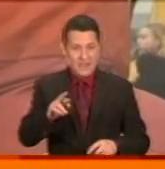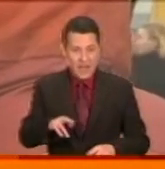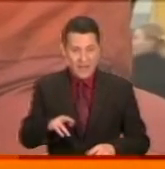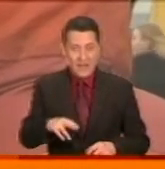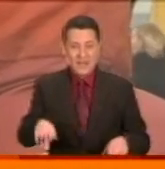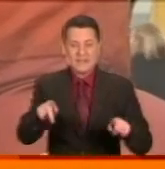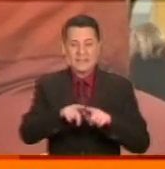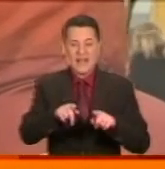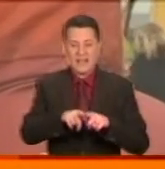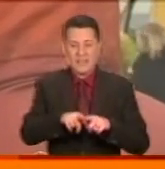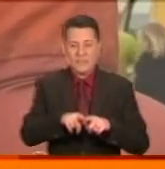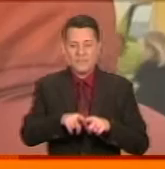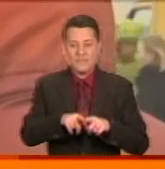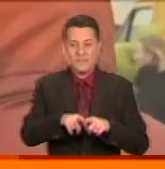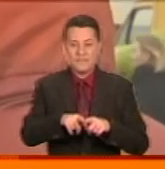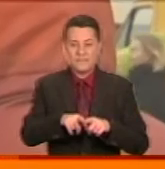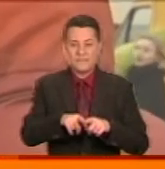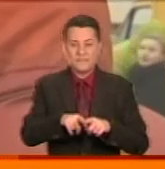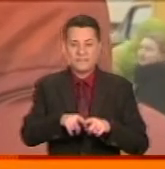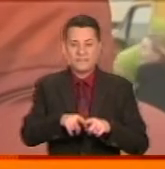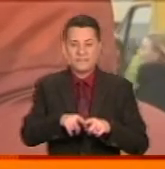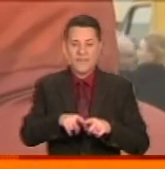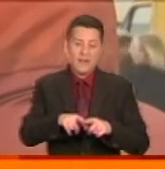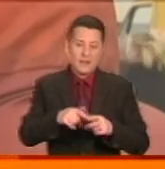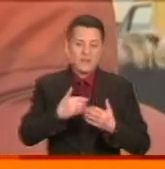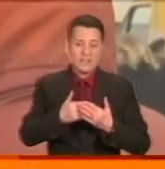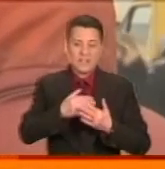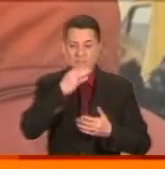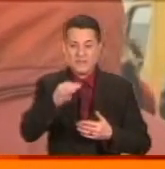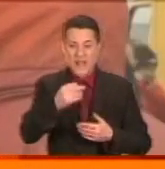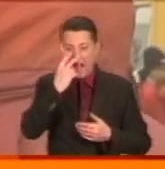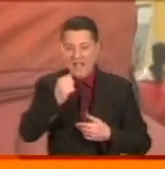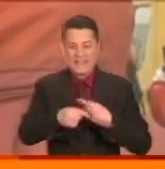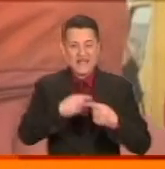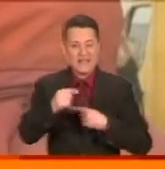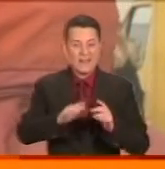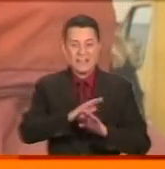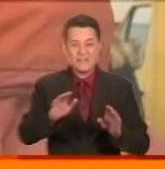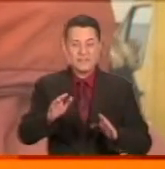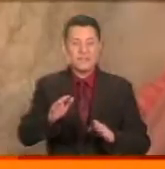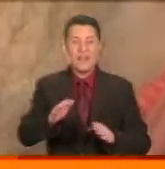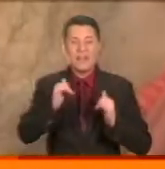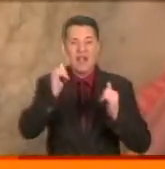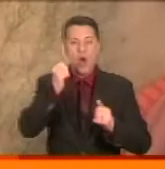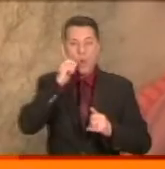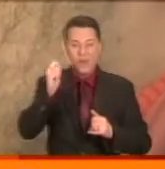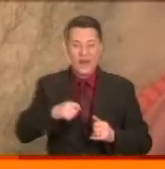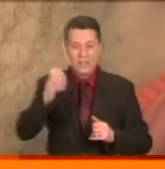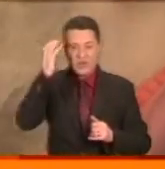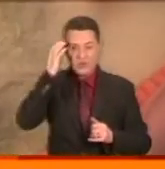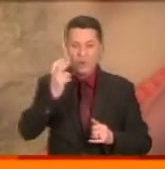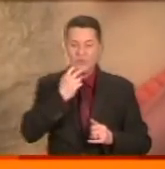причому з таким доволі, скажімо так, нетрадиційним для України чорним гумором. Тим не менше,